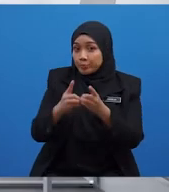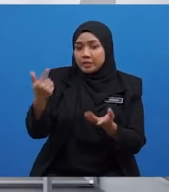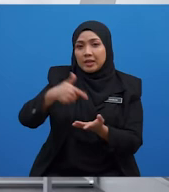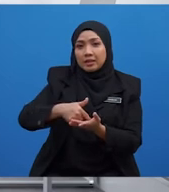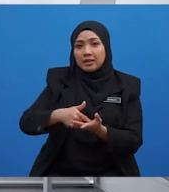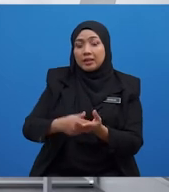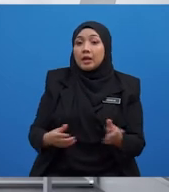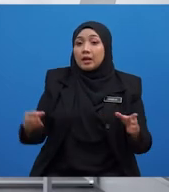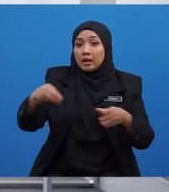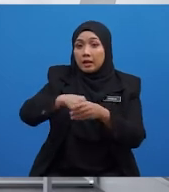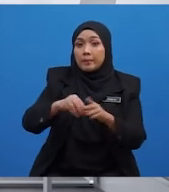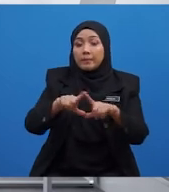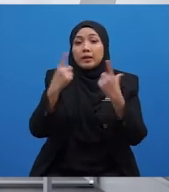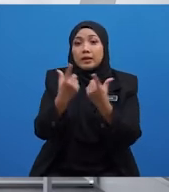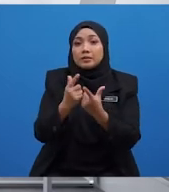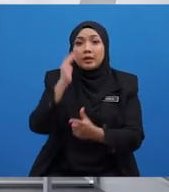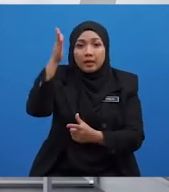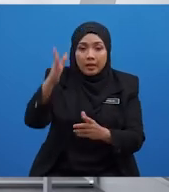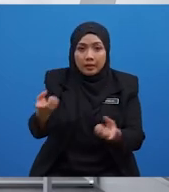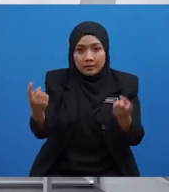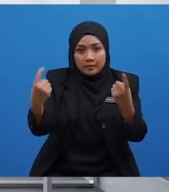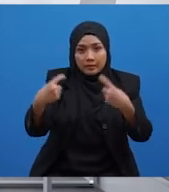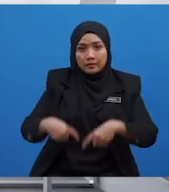Jumpa lagi dalam kelas yang akan datang.